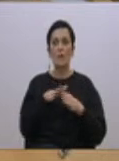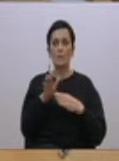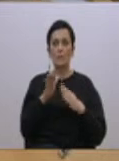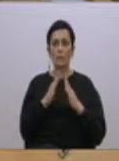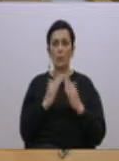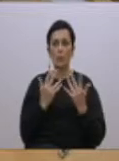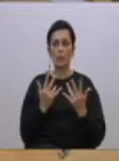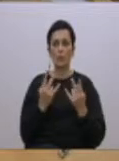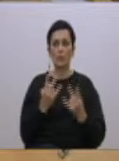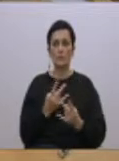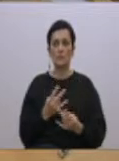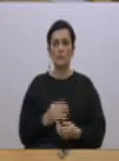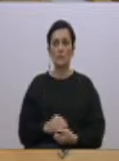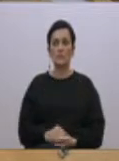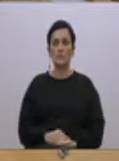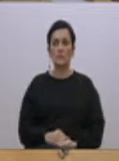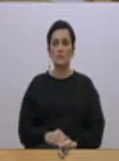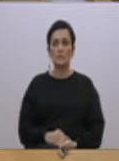motkhonuli.